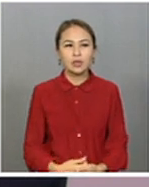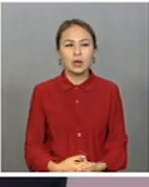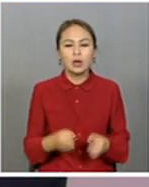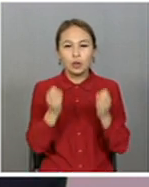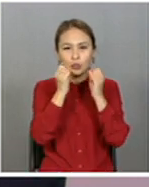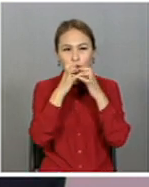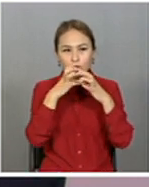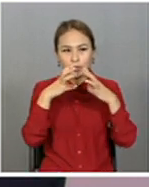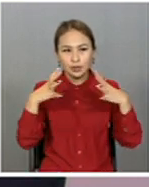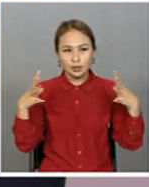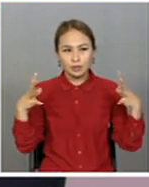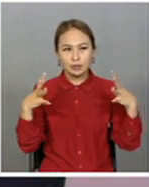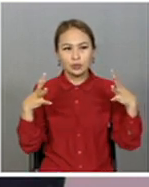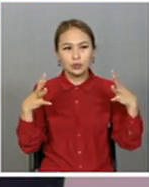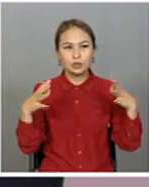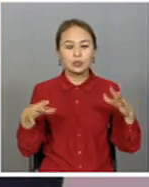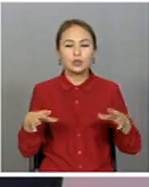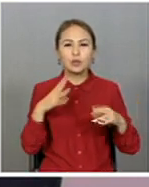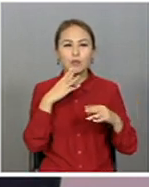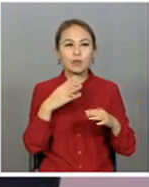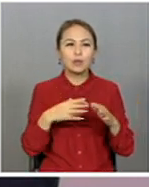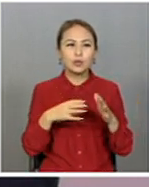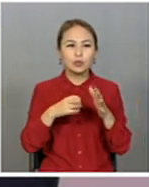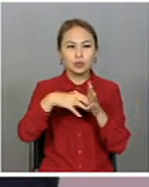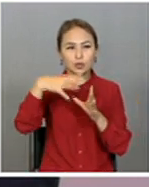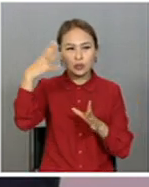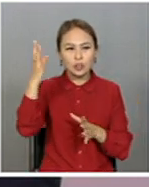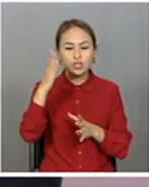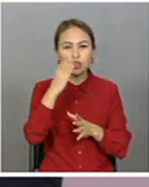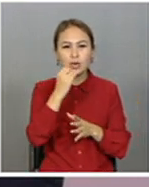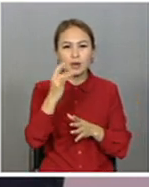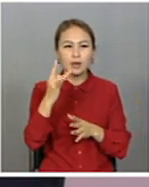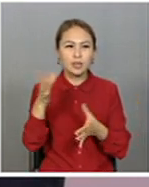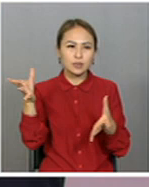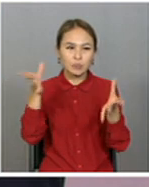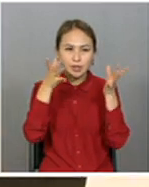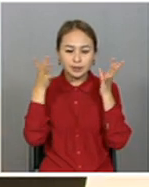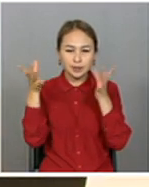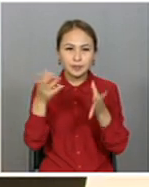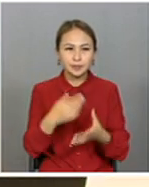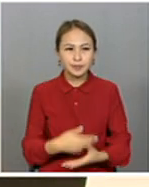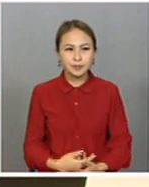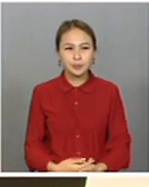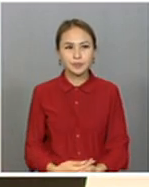Үрленген, қалықтай ұшты, шар аспанда.